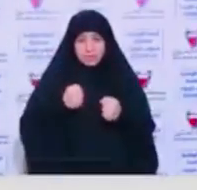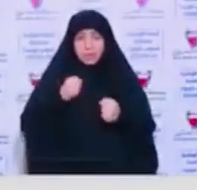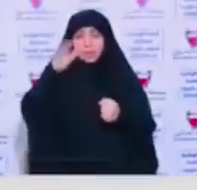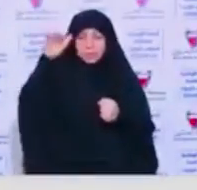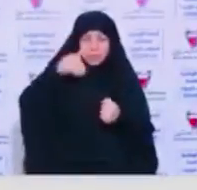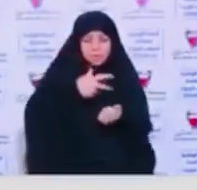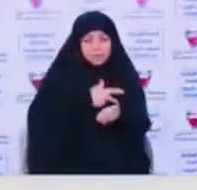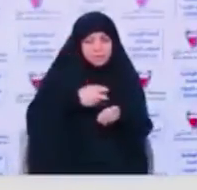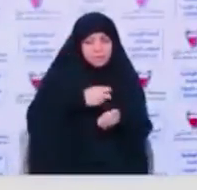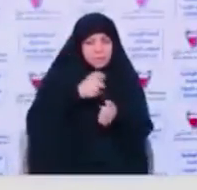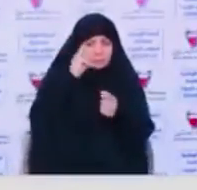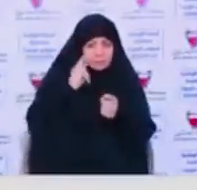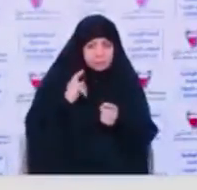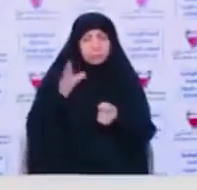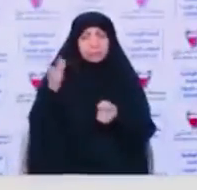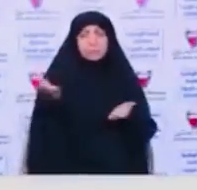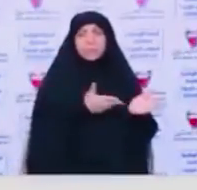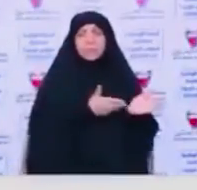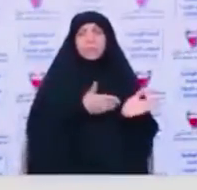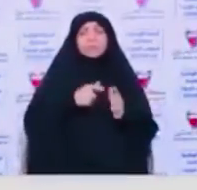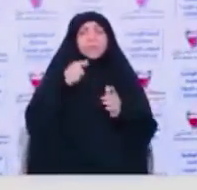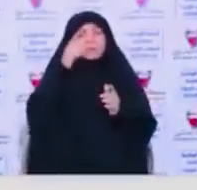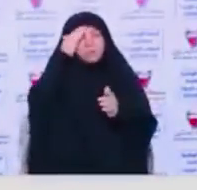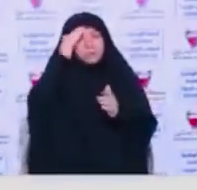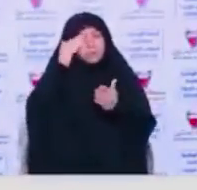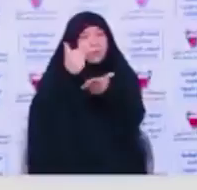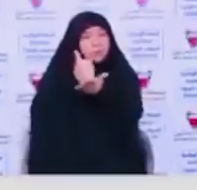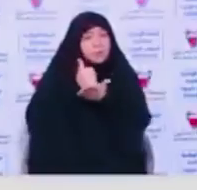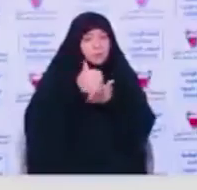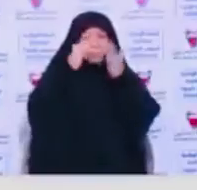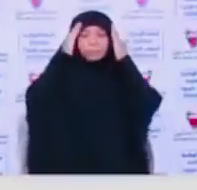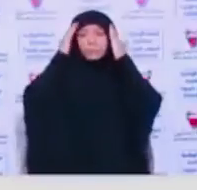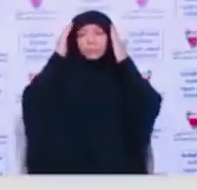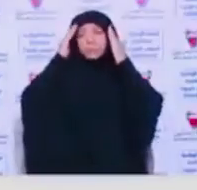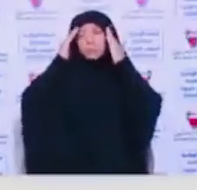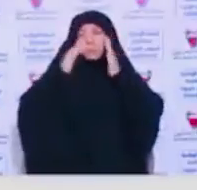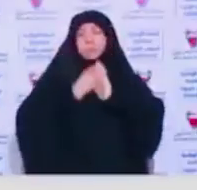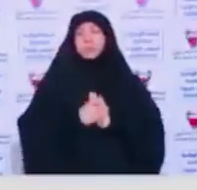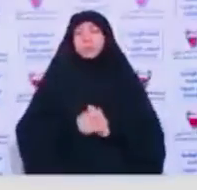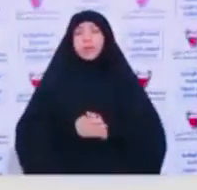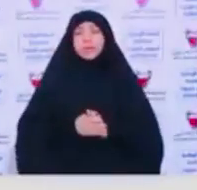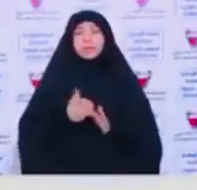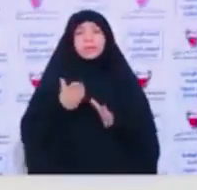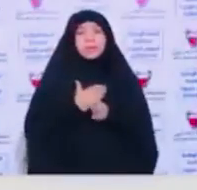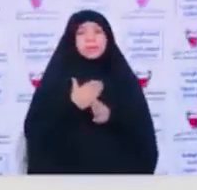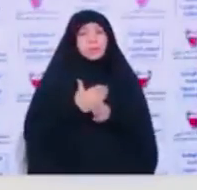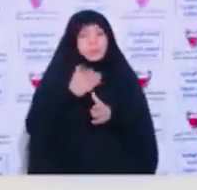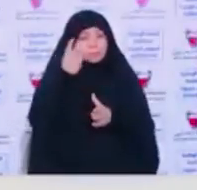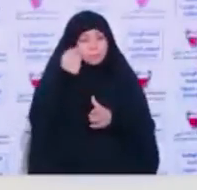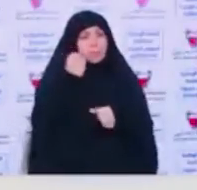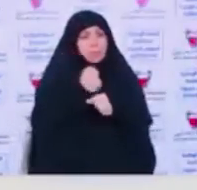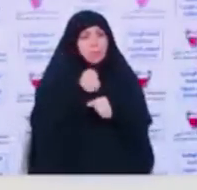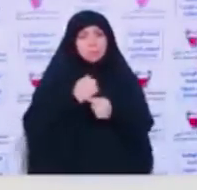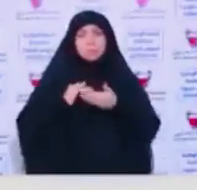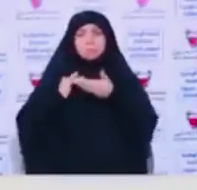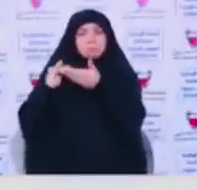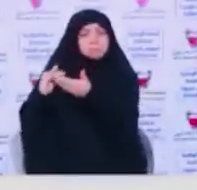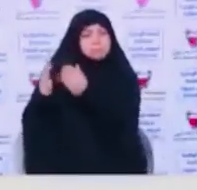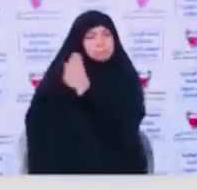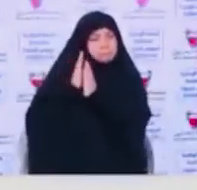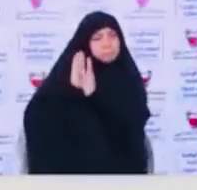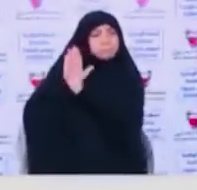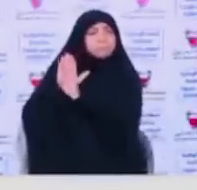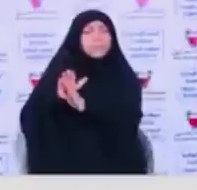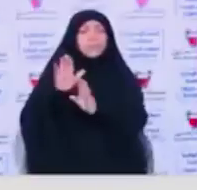الشروط، وتقدم لهم بجزيل الشكر والعرفان على هذه الروح اللي أبدوها لمساعدة